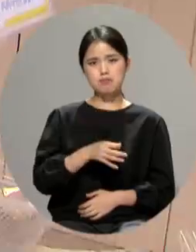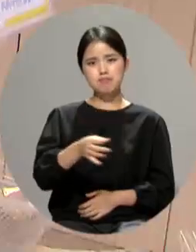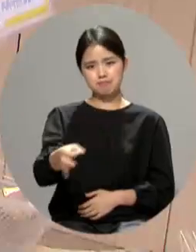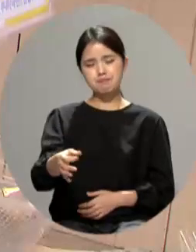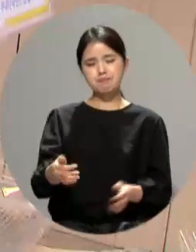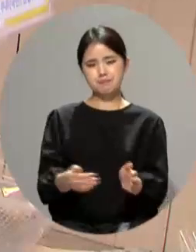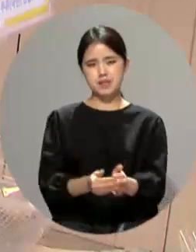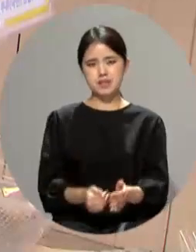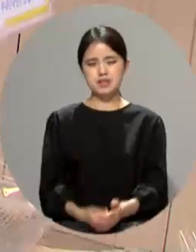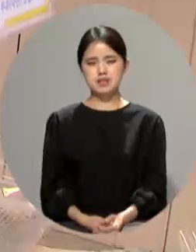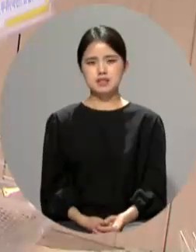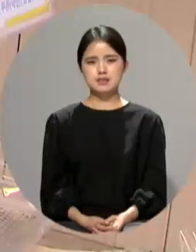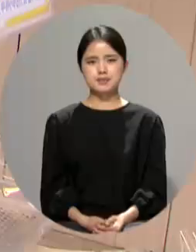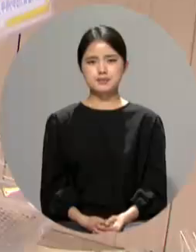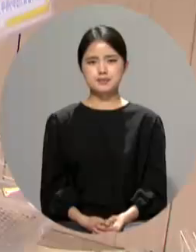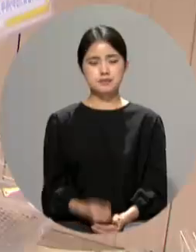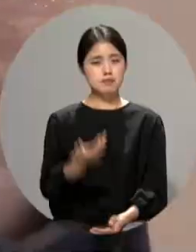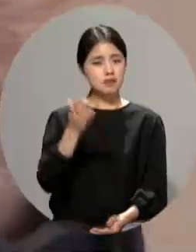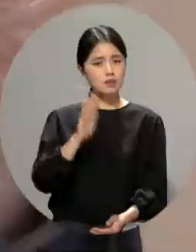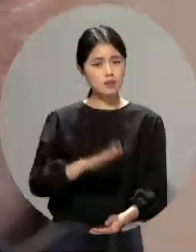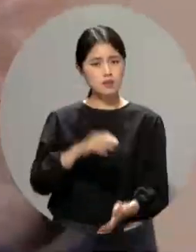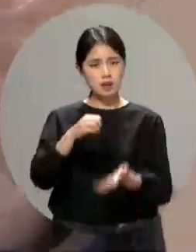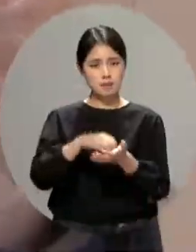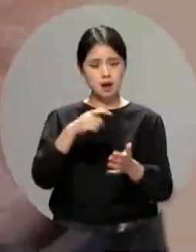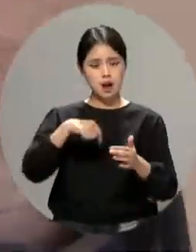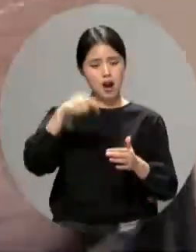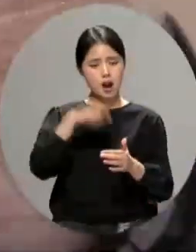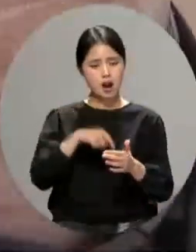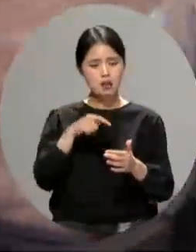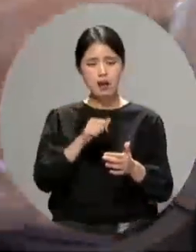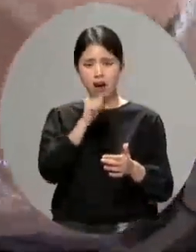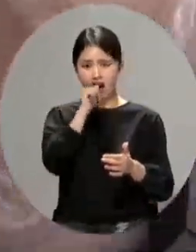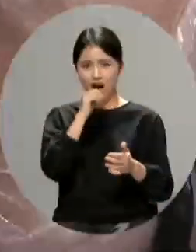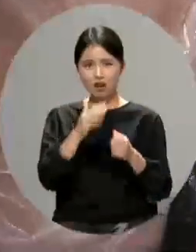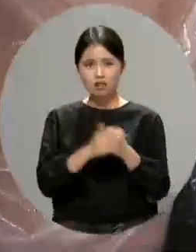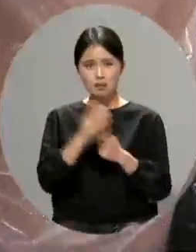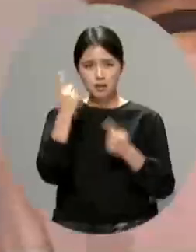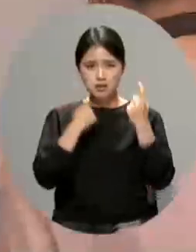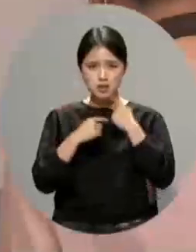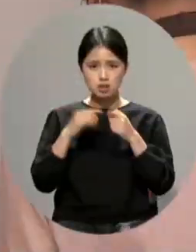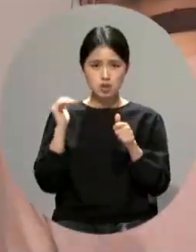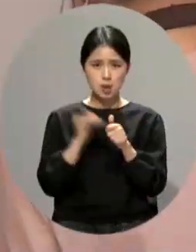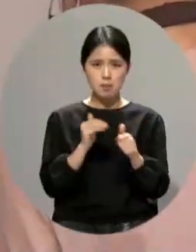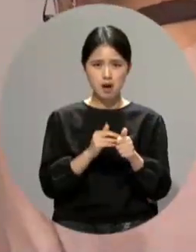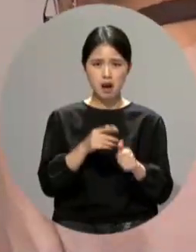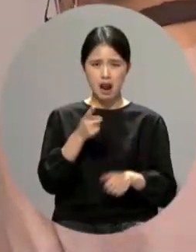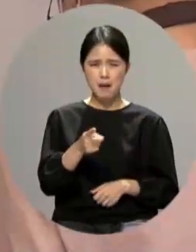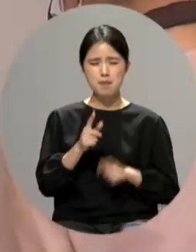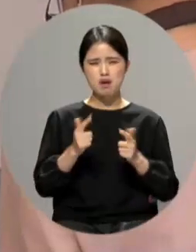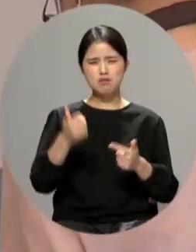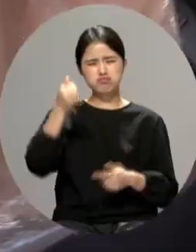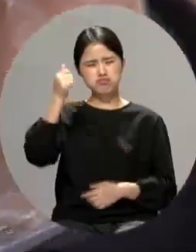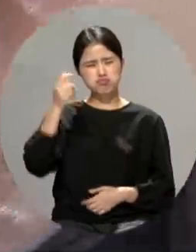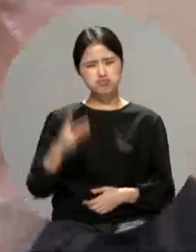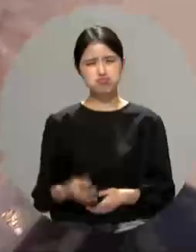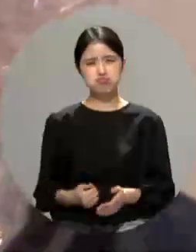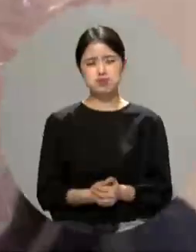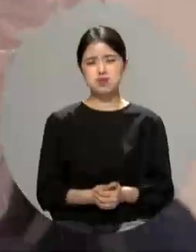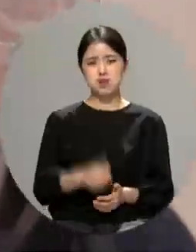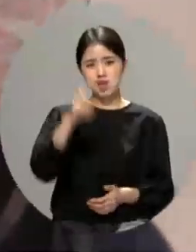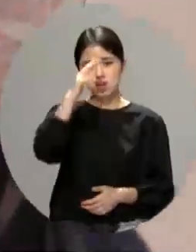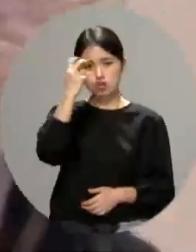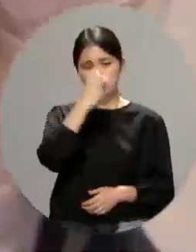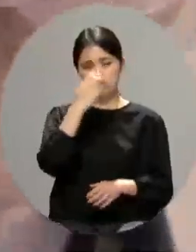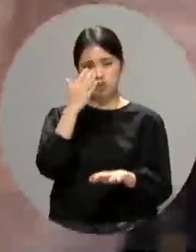건넬 수밖에 없었습니다. 그러나 빵 속에 이물질 때문에 다쳤다는 협박은 한 번만이 아니었습니다. 경찰